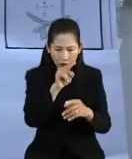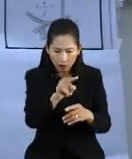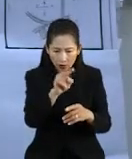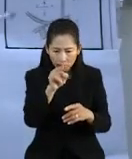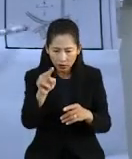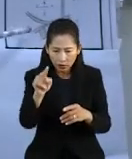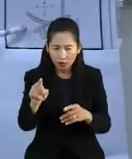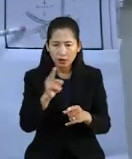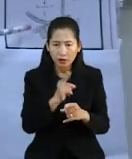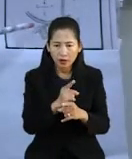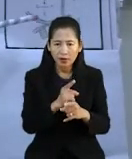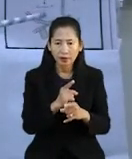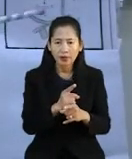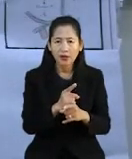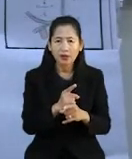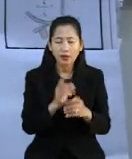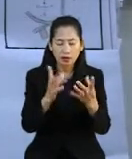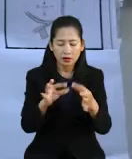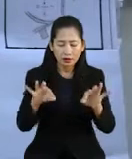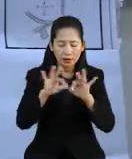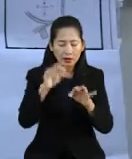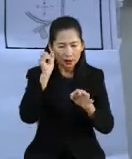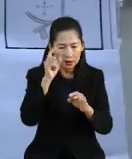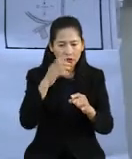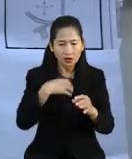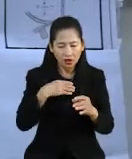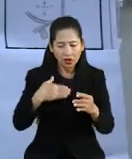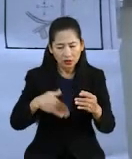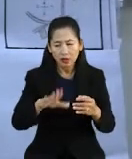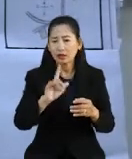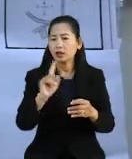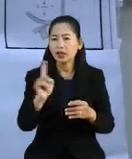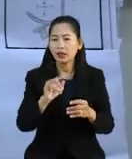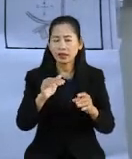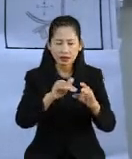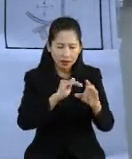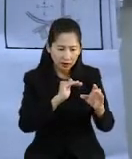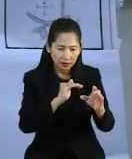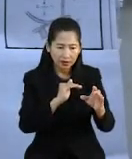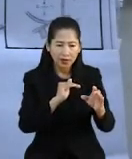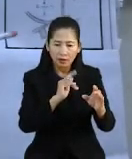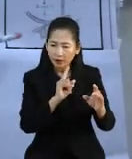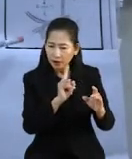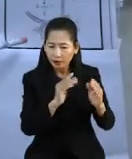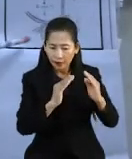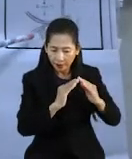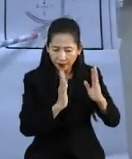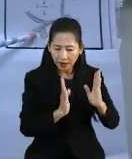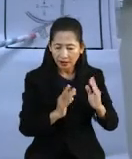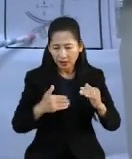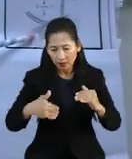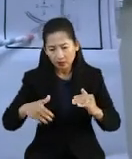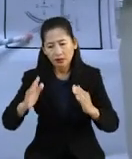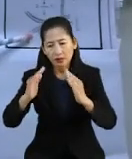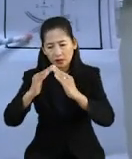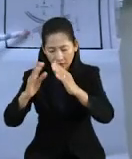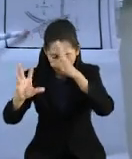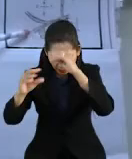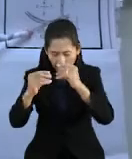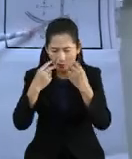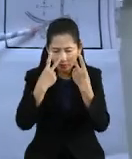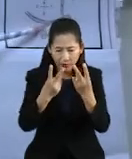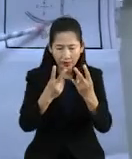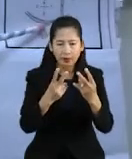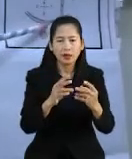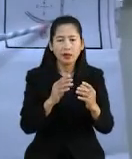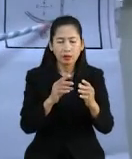con, trường ổ lại chồng. Và ca xâm khát đơn xanh thả trong tư nè, tranh bì nà tư nè. Bì tê tư xả là chẳng con mơ tê sụp hòa xần.